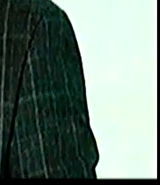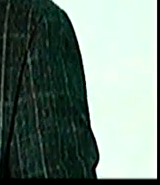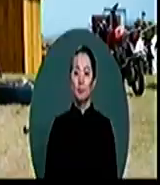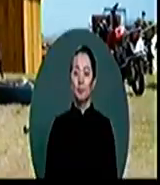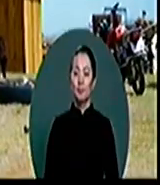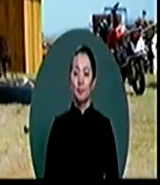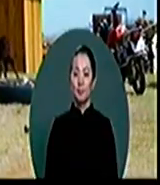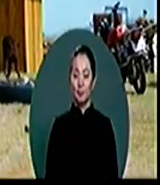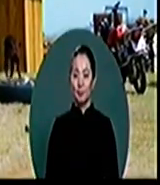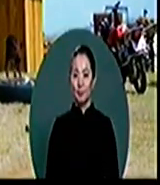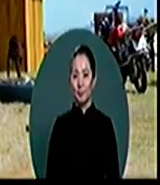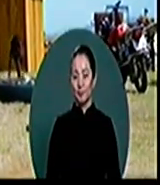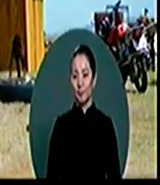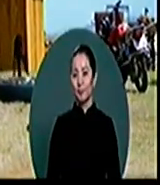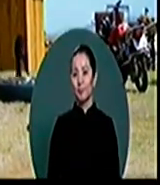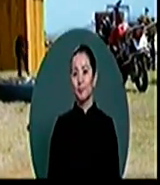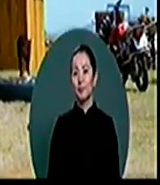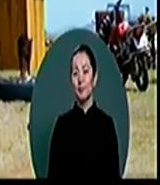юм.